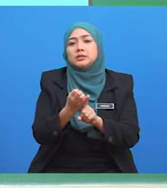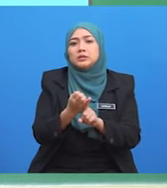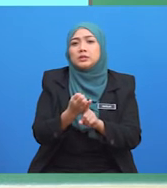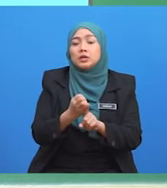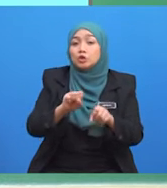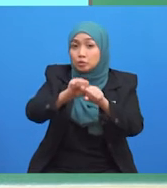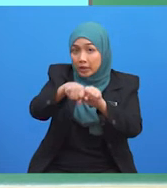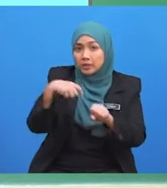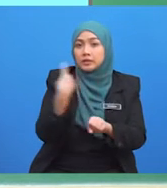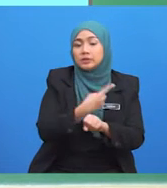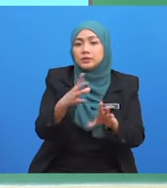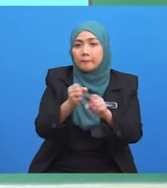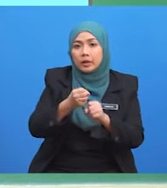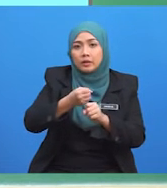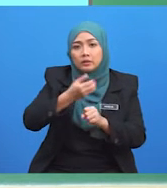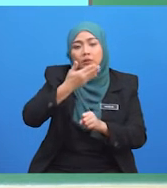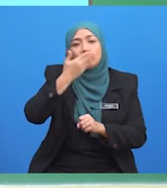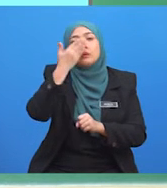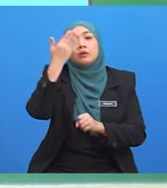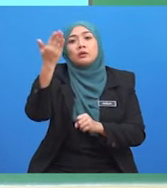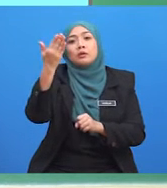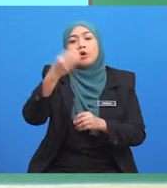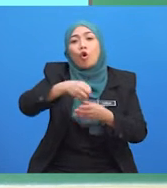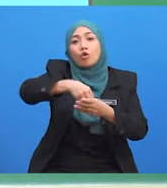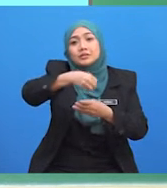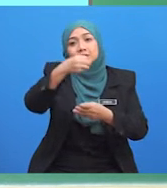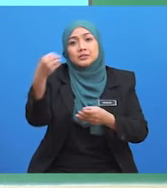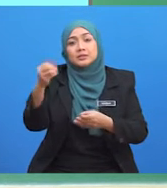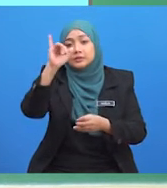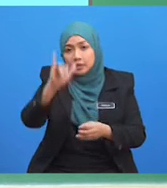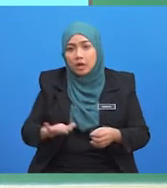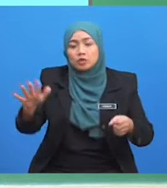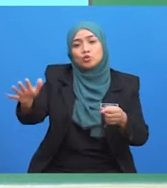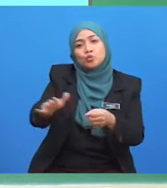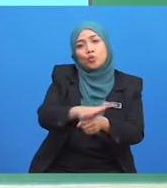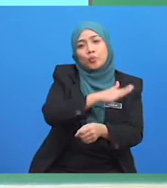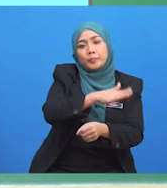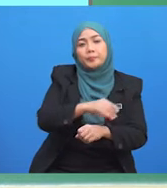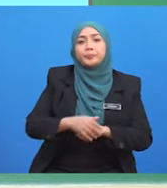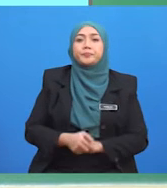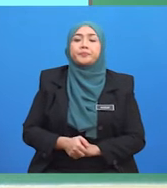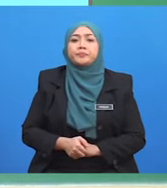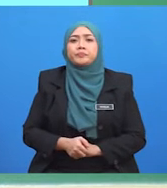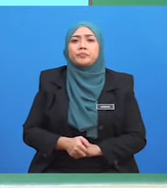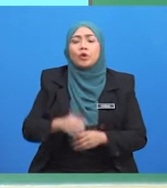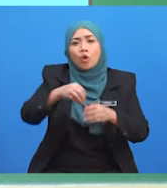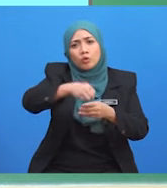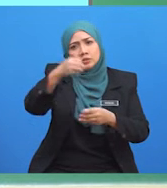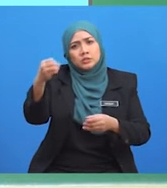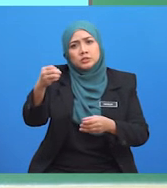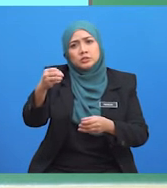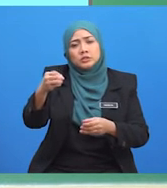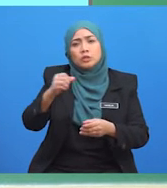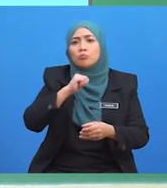yang cukup untuk semua kehidupan. Murid-murid, oksigen bukan sahaja